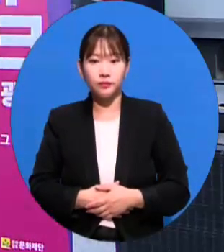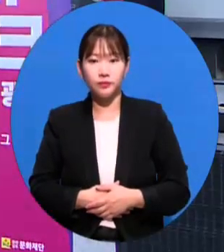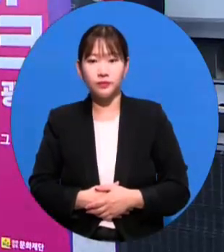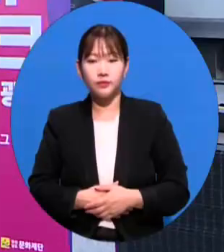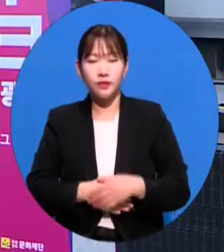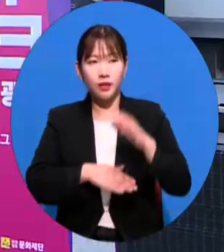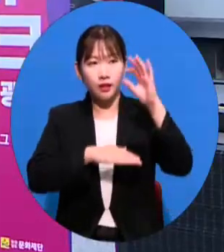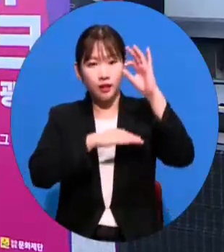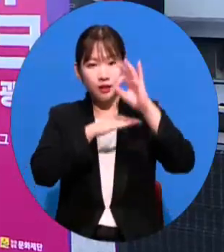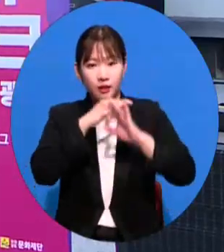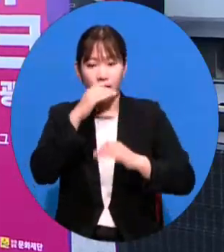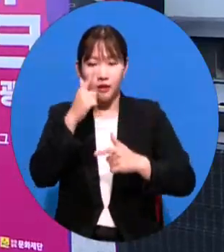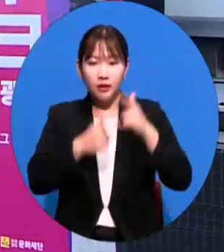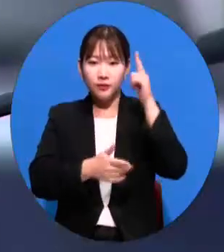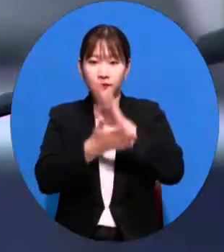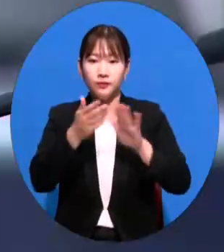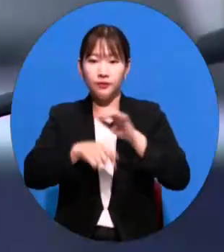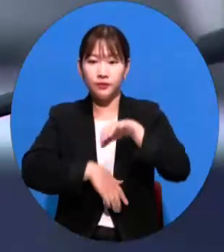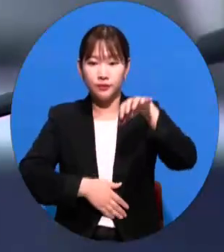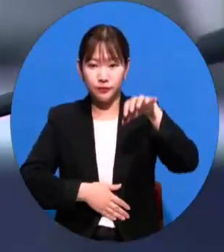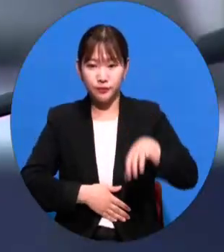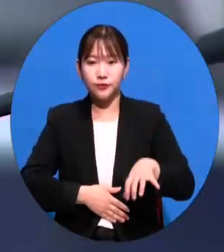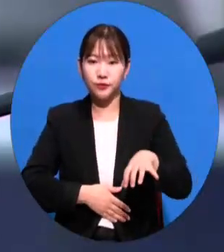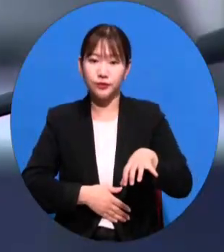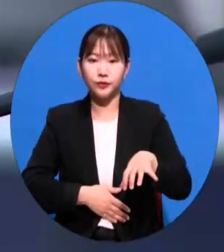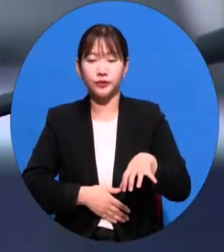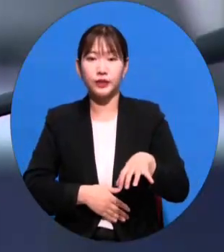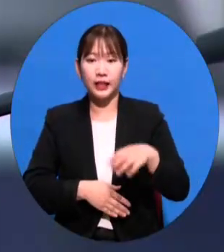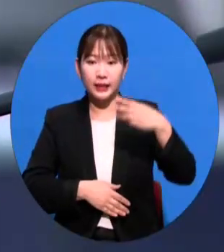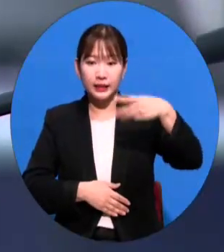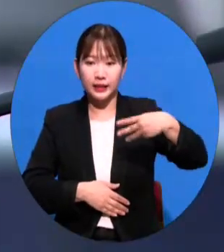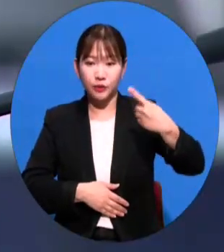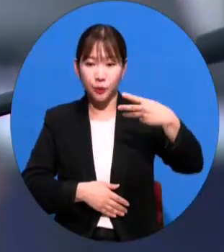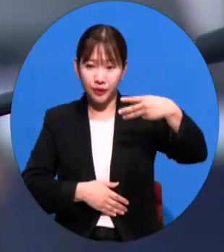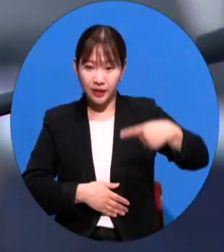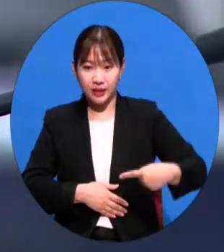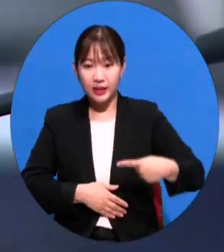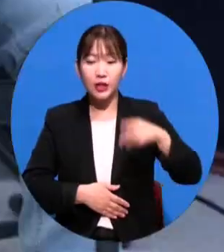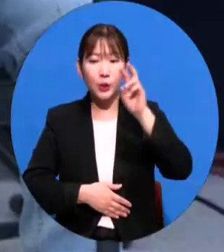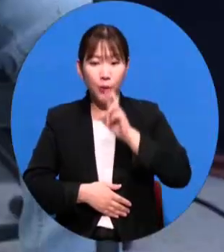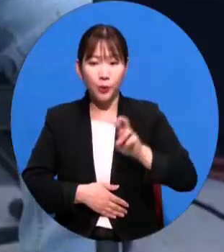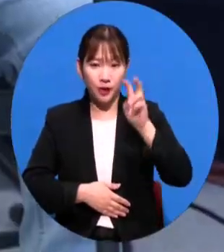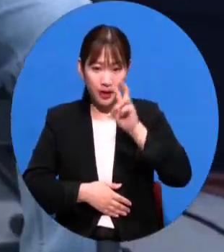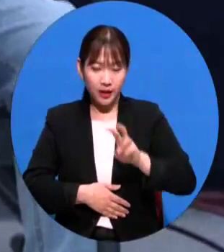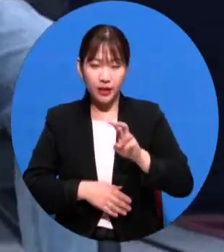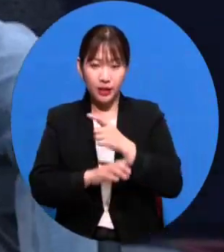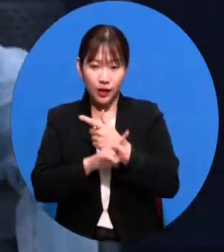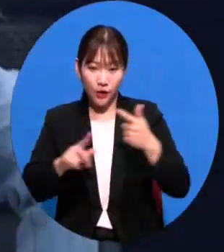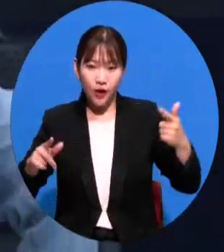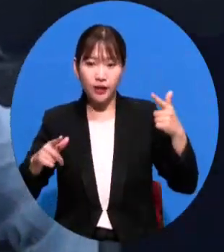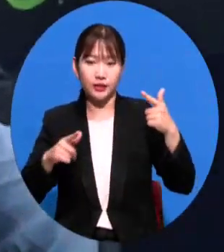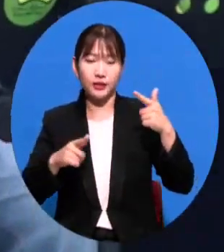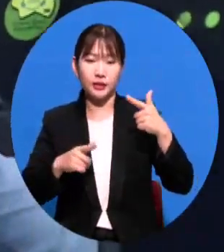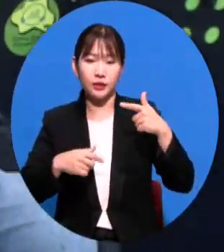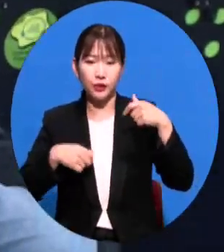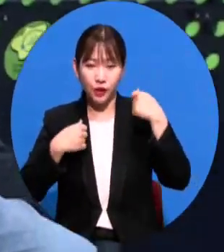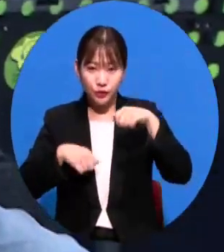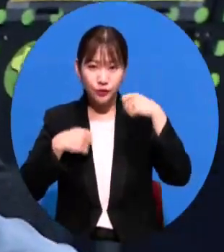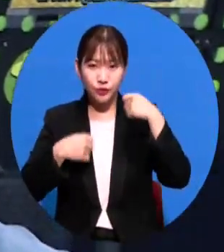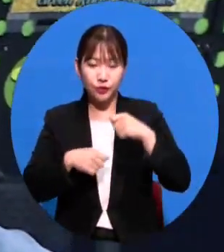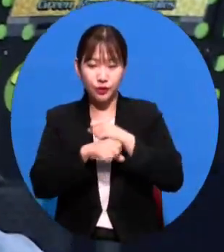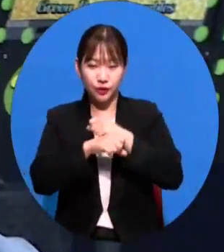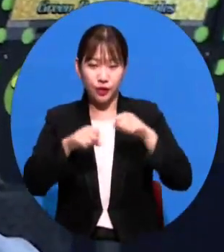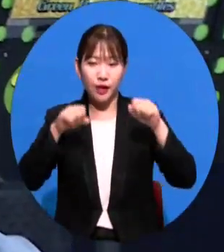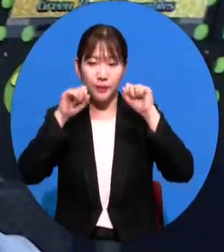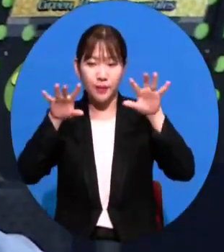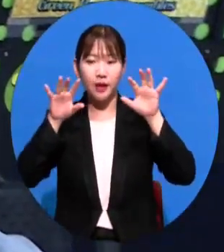석양이 내려앉은 목포 평화광장. 구성진 트롯가요를 드럼과 아코디언 등 악기 소리가 하모니를 이루며 광장 전체에